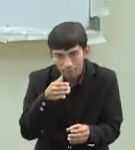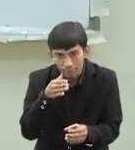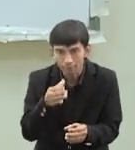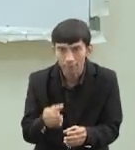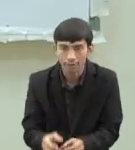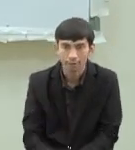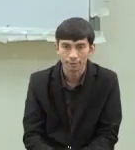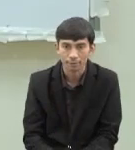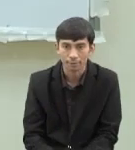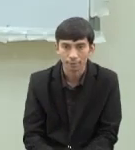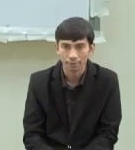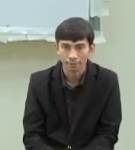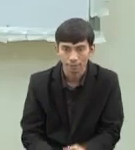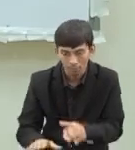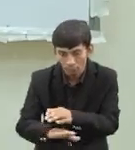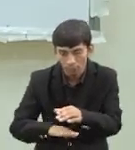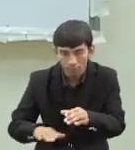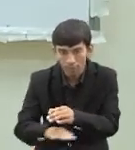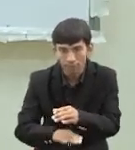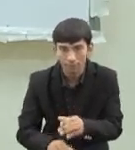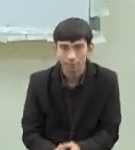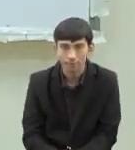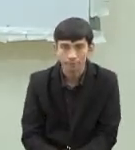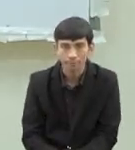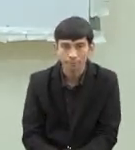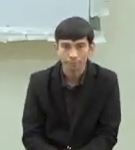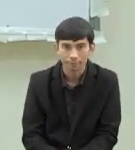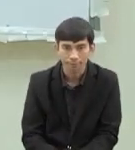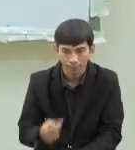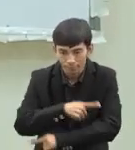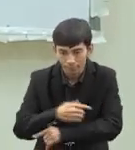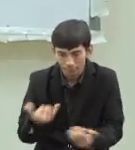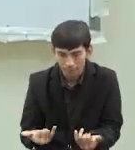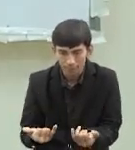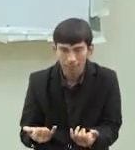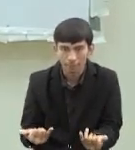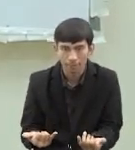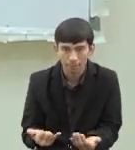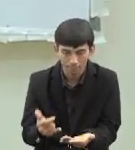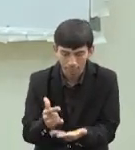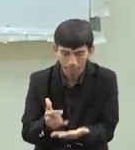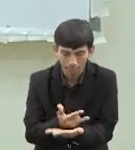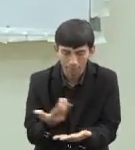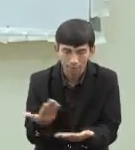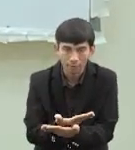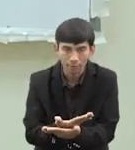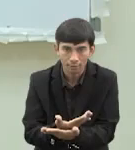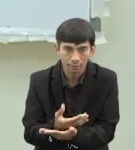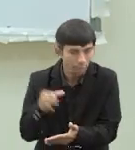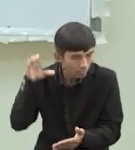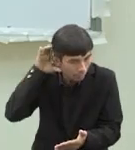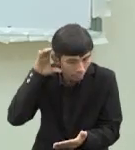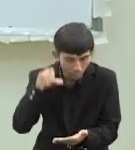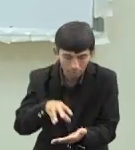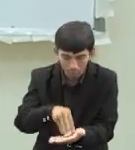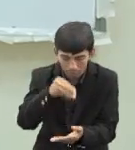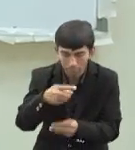phó cạ sĩ cam chẳng thằng ngày nè mê riêng thầm mây được bỏ dưỡng ca sắp nâng riêng âm